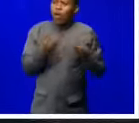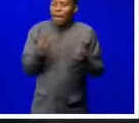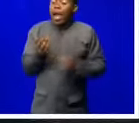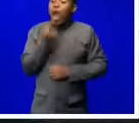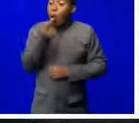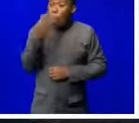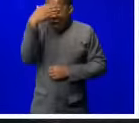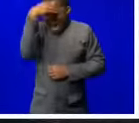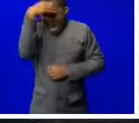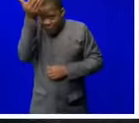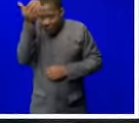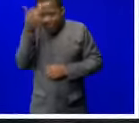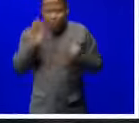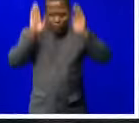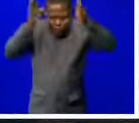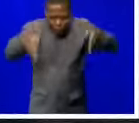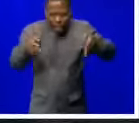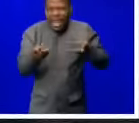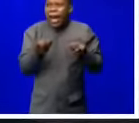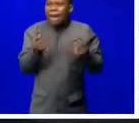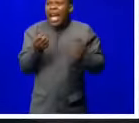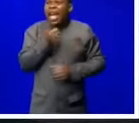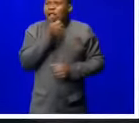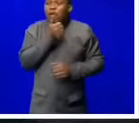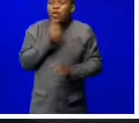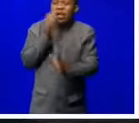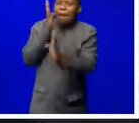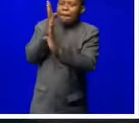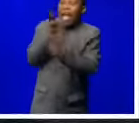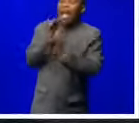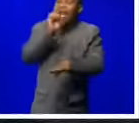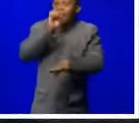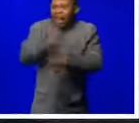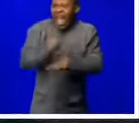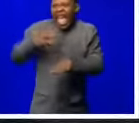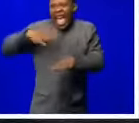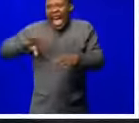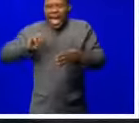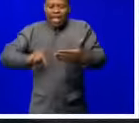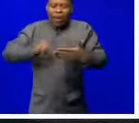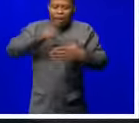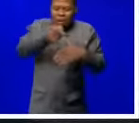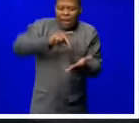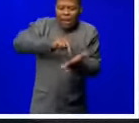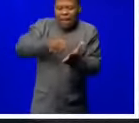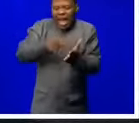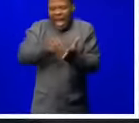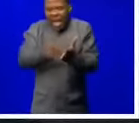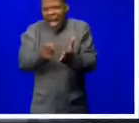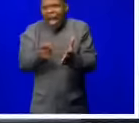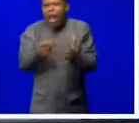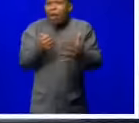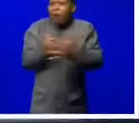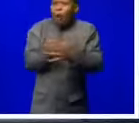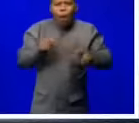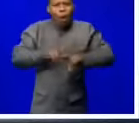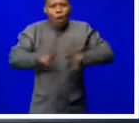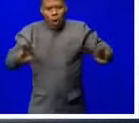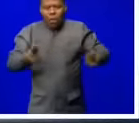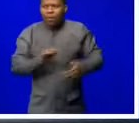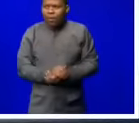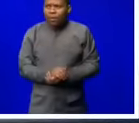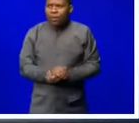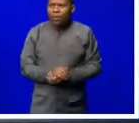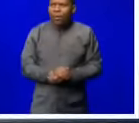wenze sonke isiqiniseko sekusile mali ayifakwa kuletinye tinhlelo lebekade ingakabolekelwa tona Ngemnyaka